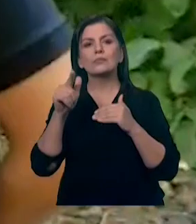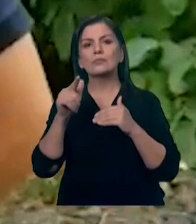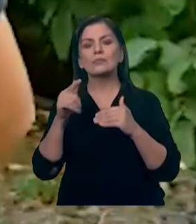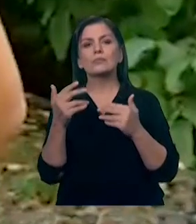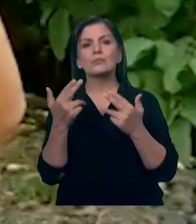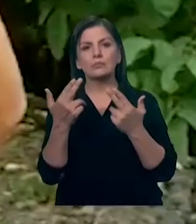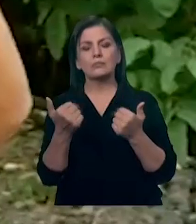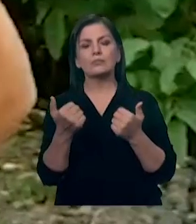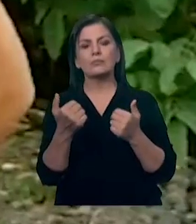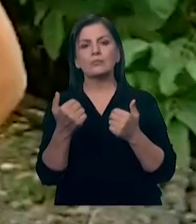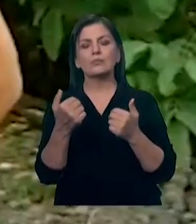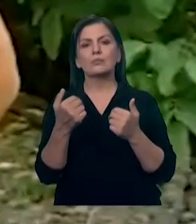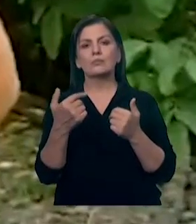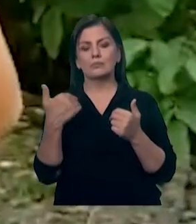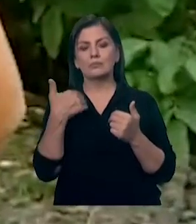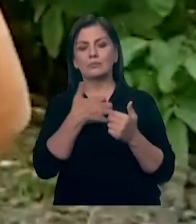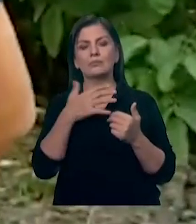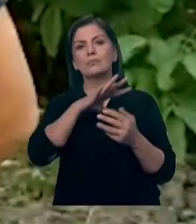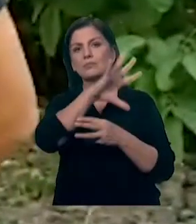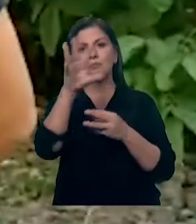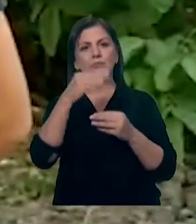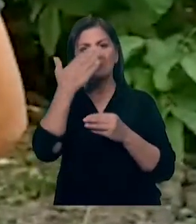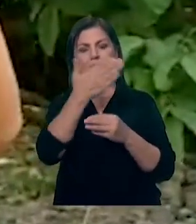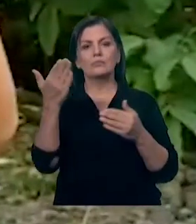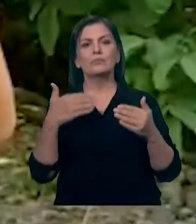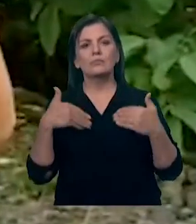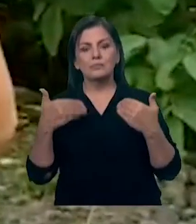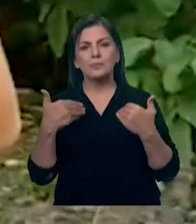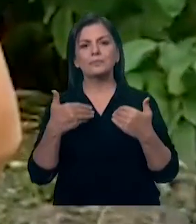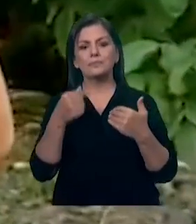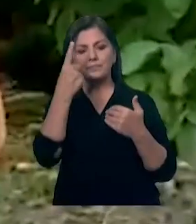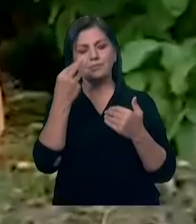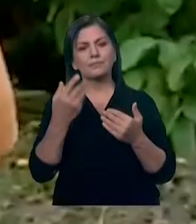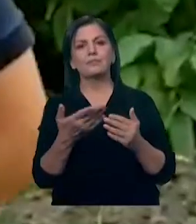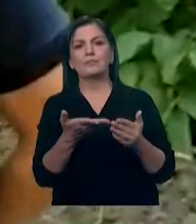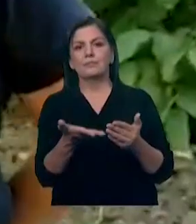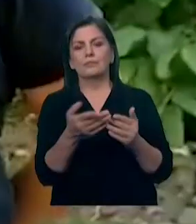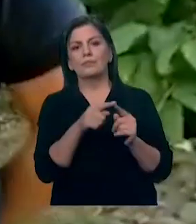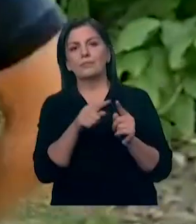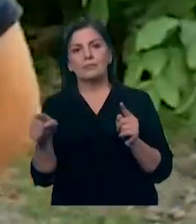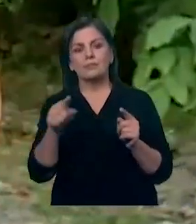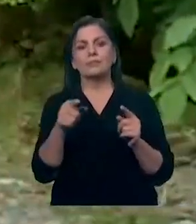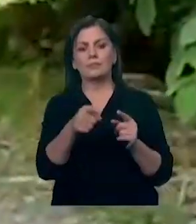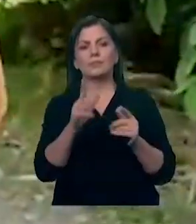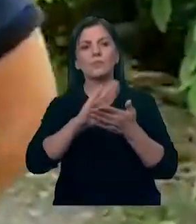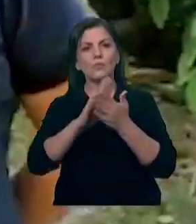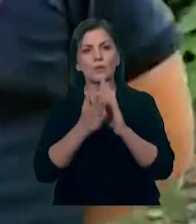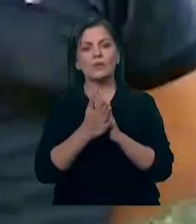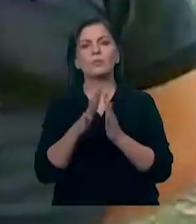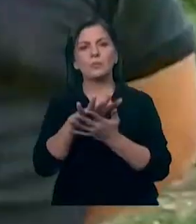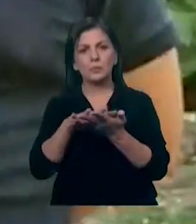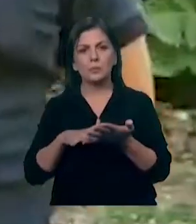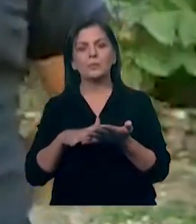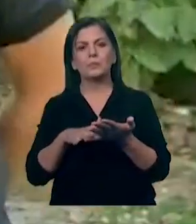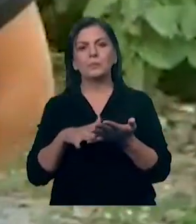artıq ilk öncə bizim tamaşaçılarımızı salamlayıram. Bir neçə günlərdir ki, gərgin anlar davam edir və